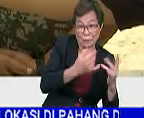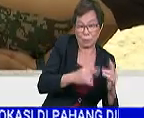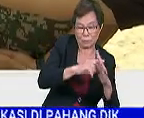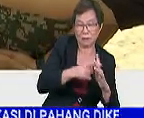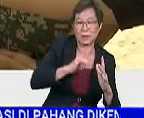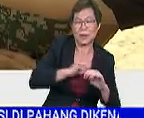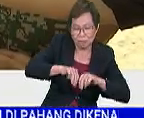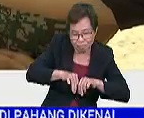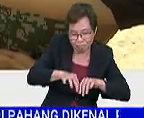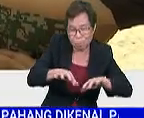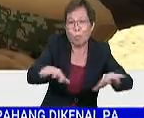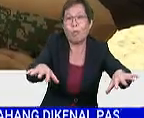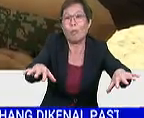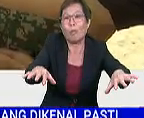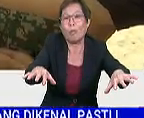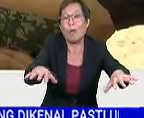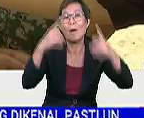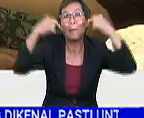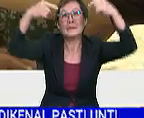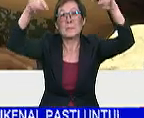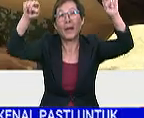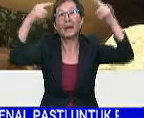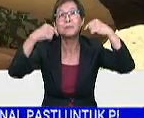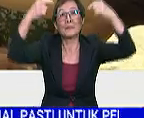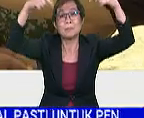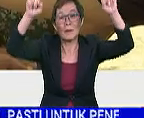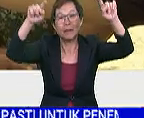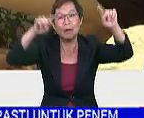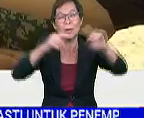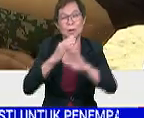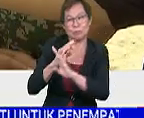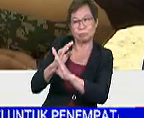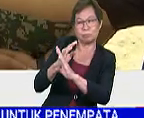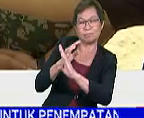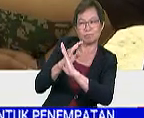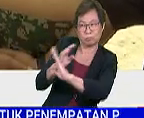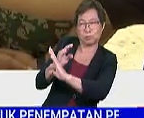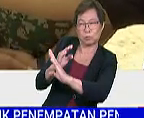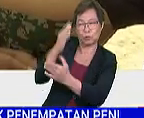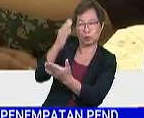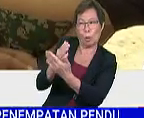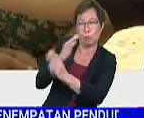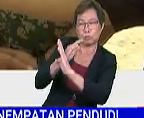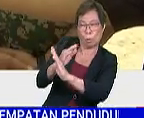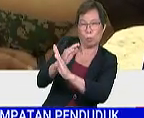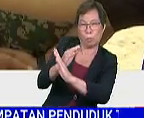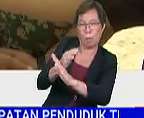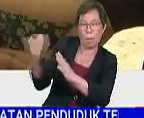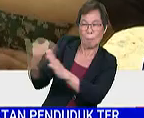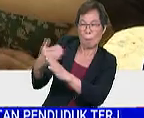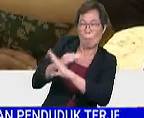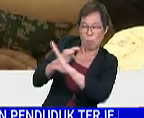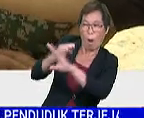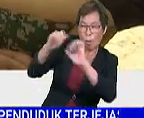saya kembangkan lagi agar pencapaian dari segi mengekang apa jua ancaman yang berlaku dapat dilaksanakan dan